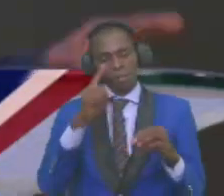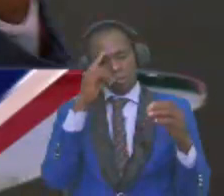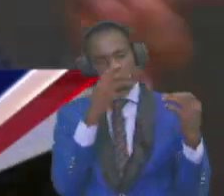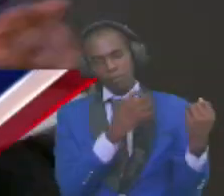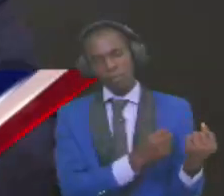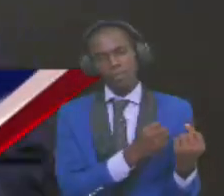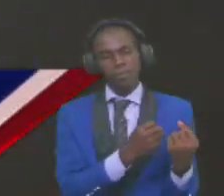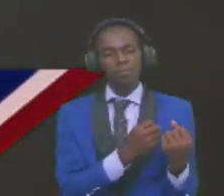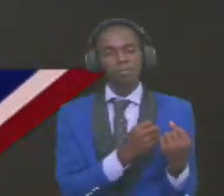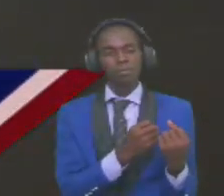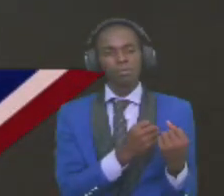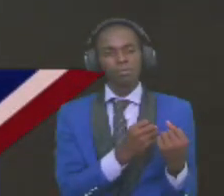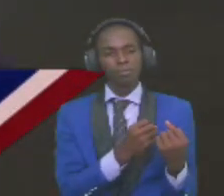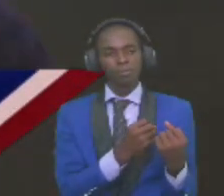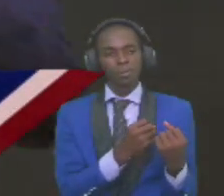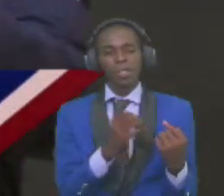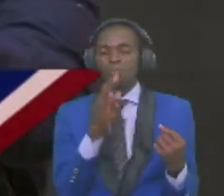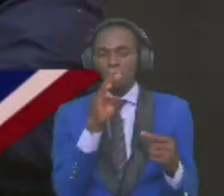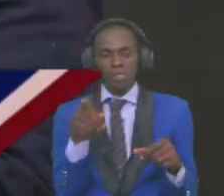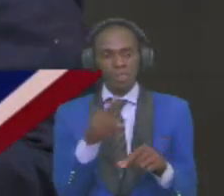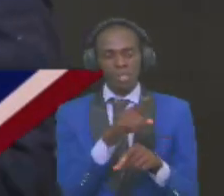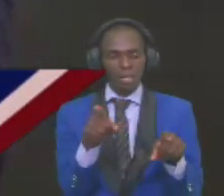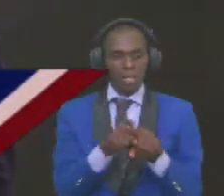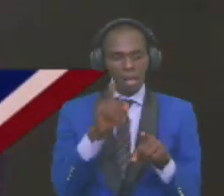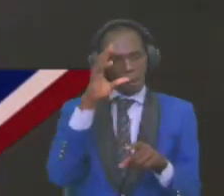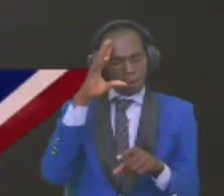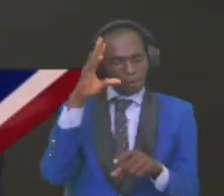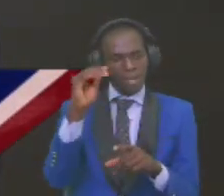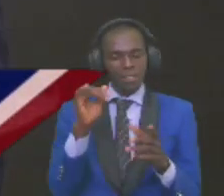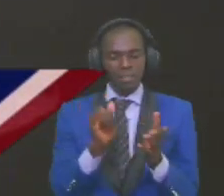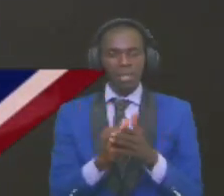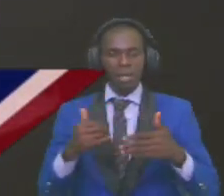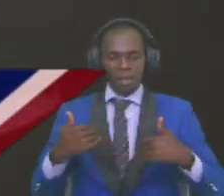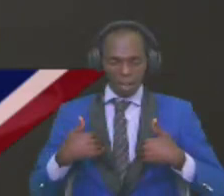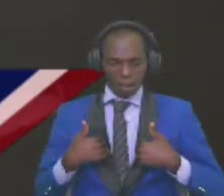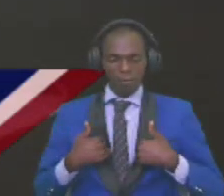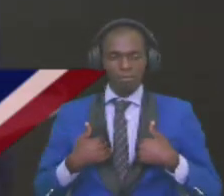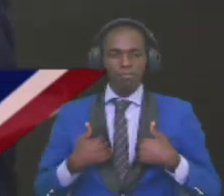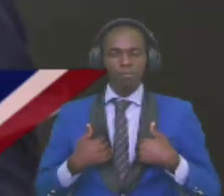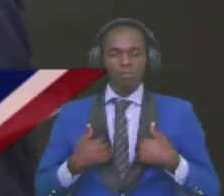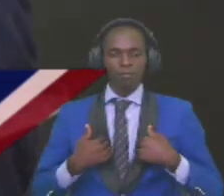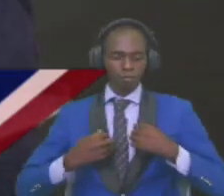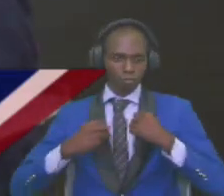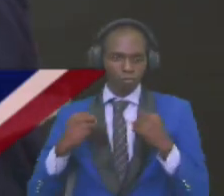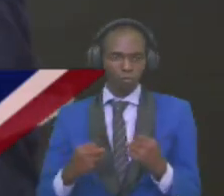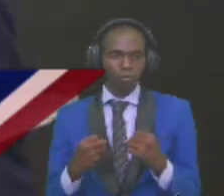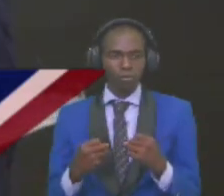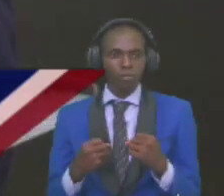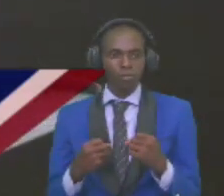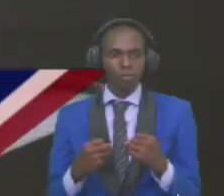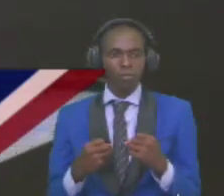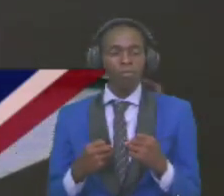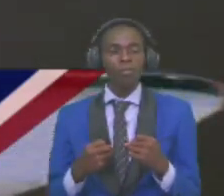hommes soyez des hommes comme des hommes qui ont l'épiné dorsale soyez des hommes